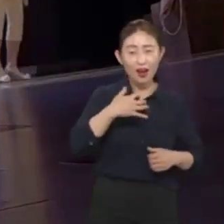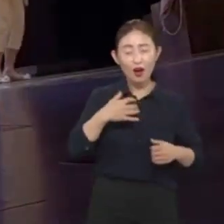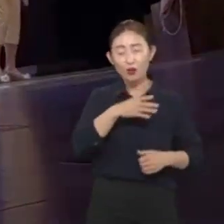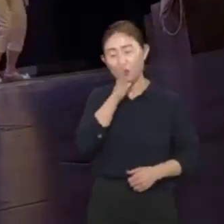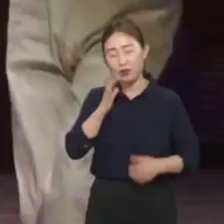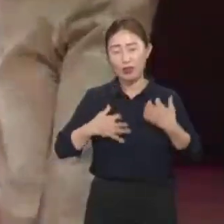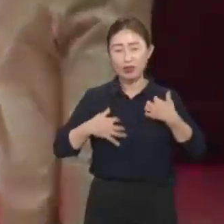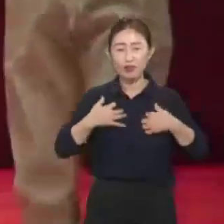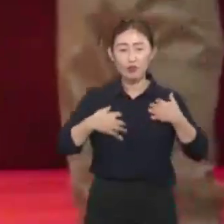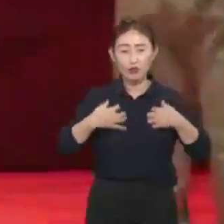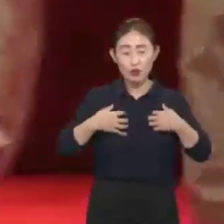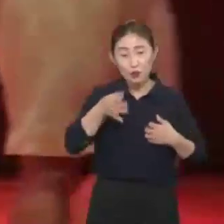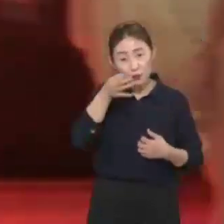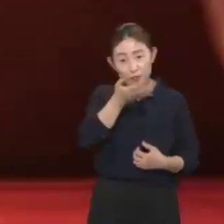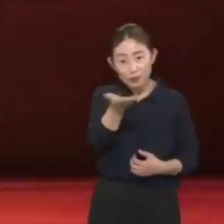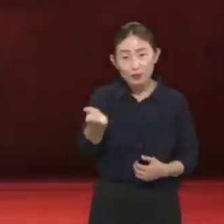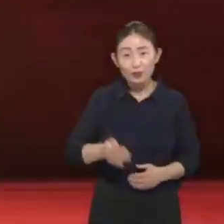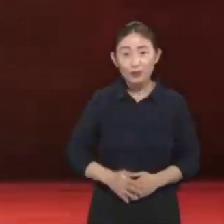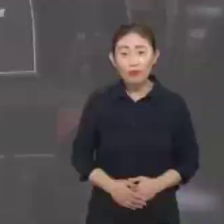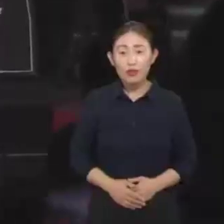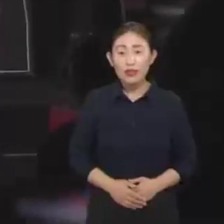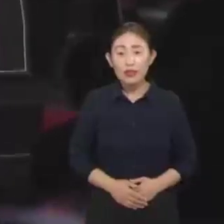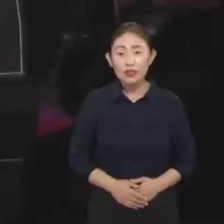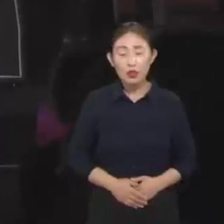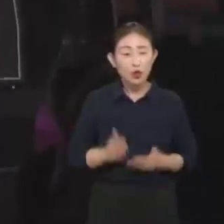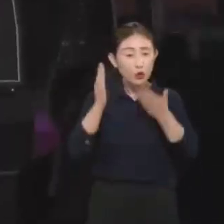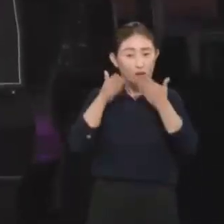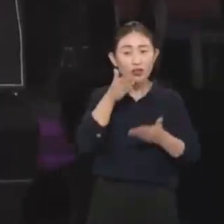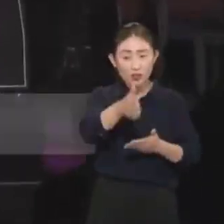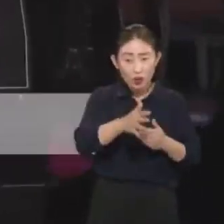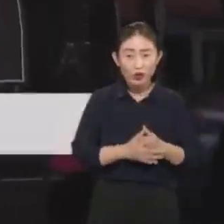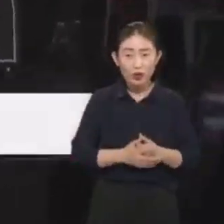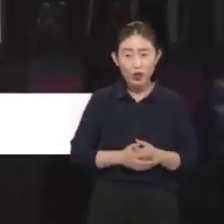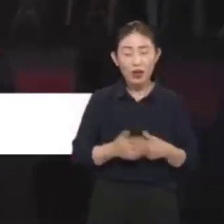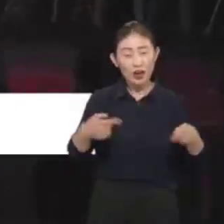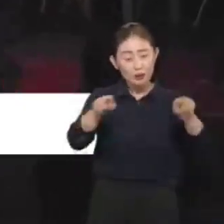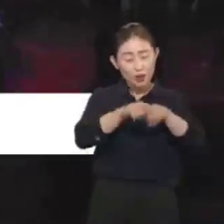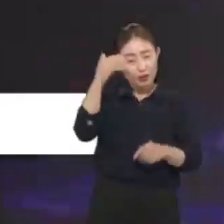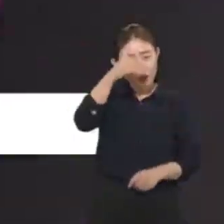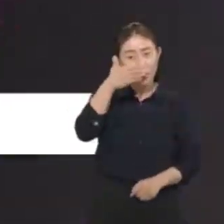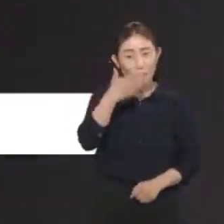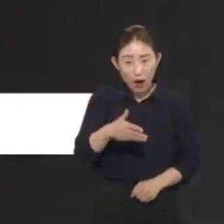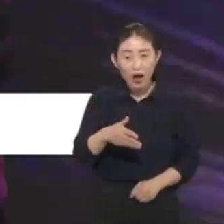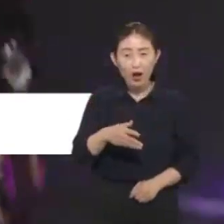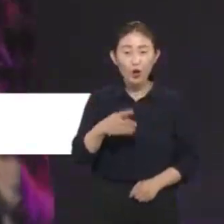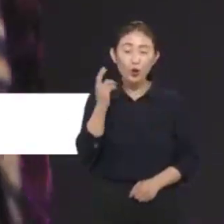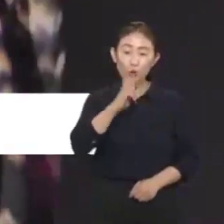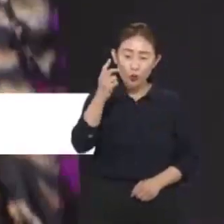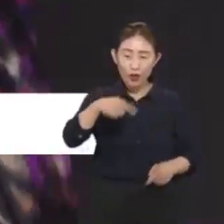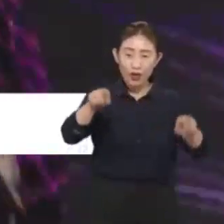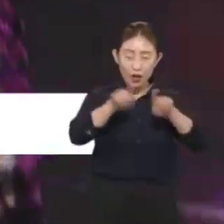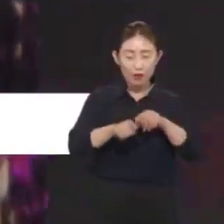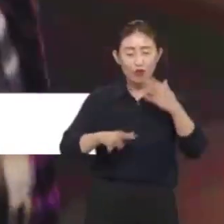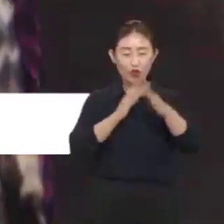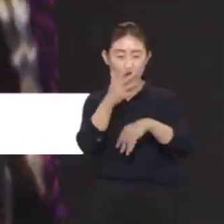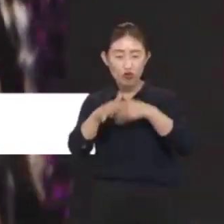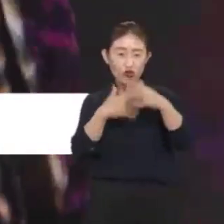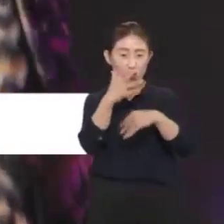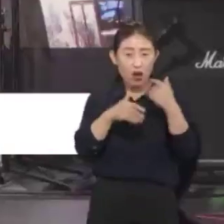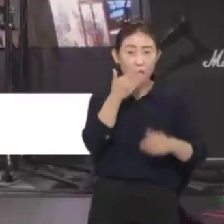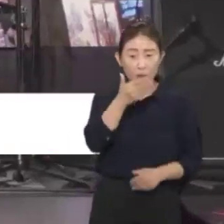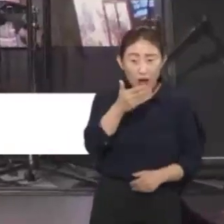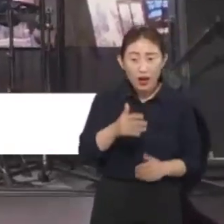다양한 연령에 즐거움을 선사합니다. 청각장애인도 함께 공연을 즐길 수 있도록 음악의 리듬과 선율을 피부로 느낄